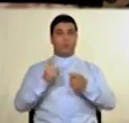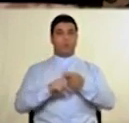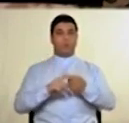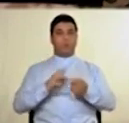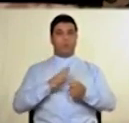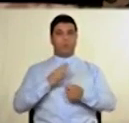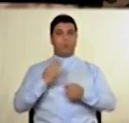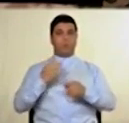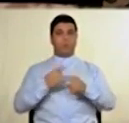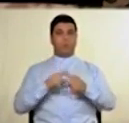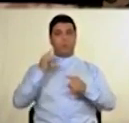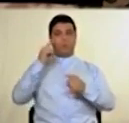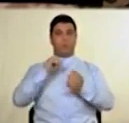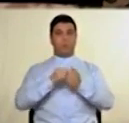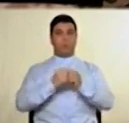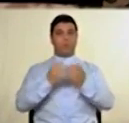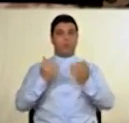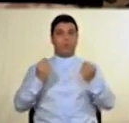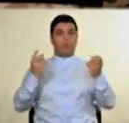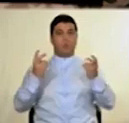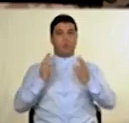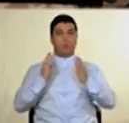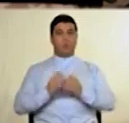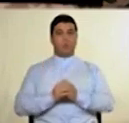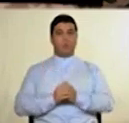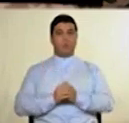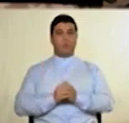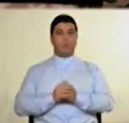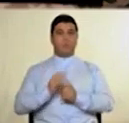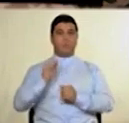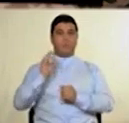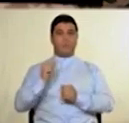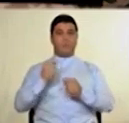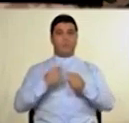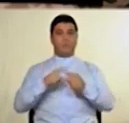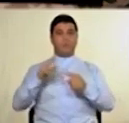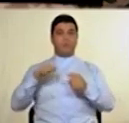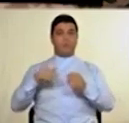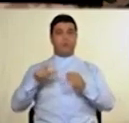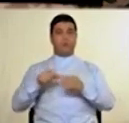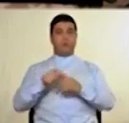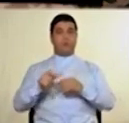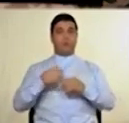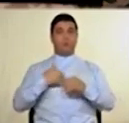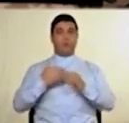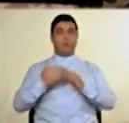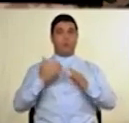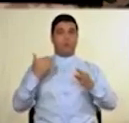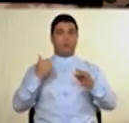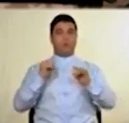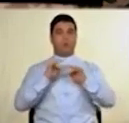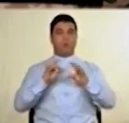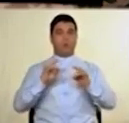ekan. Buni yodda tutishingiz kerak bo'ladi. Va undan keyingi yo'llar albatta yuqorida